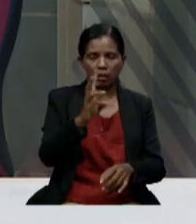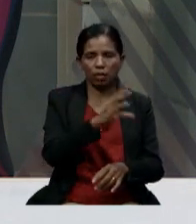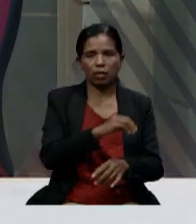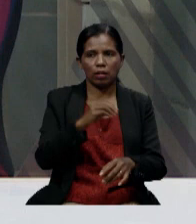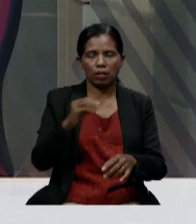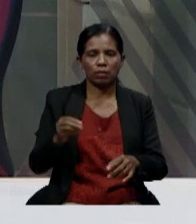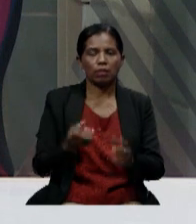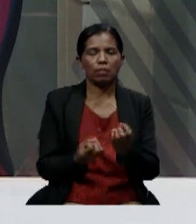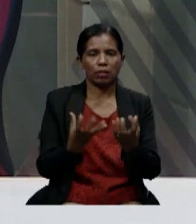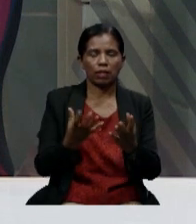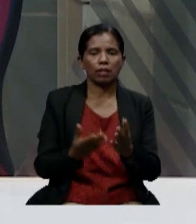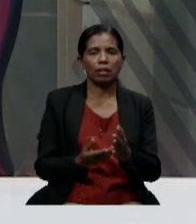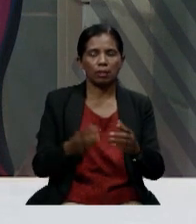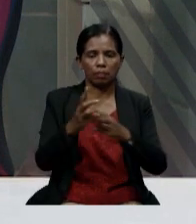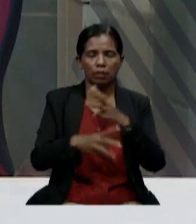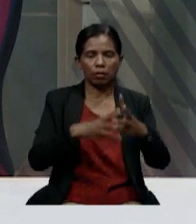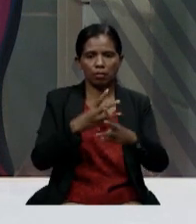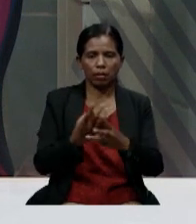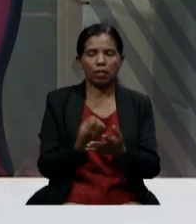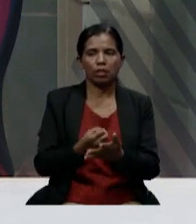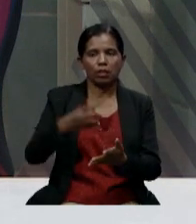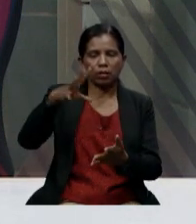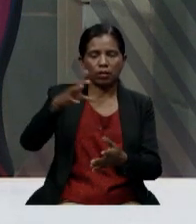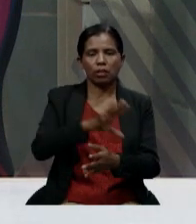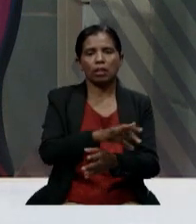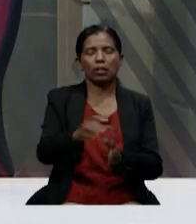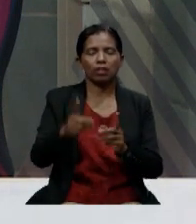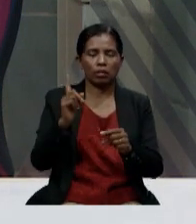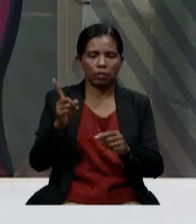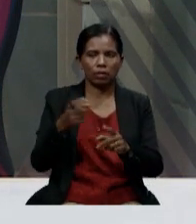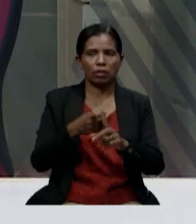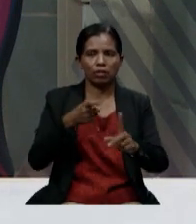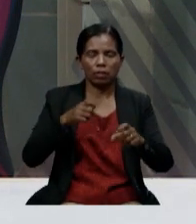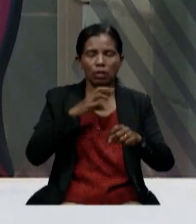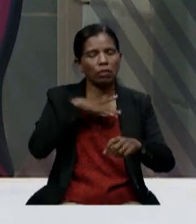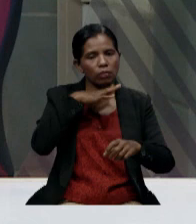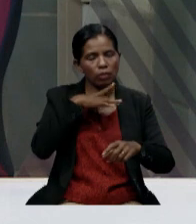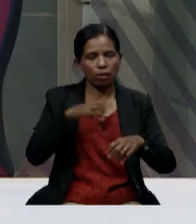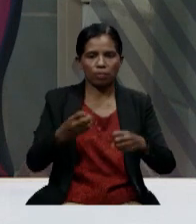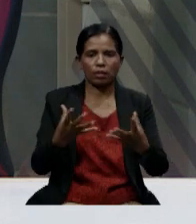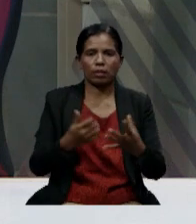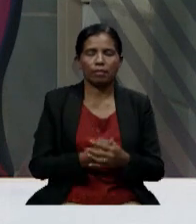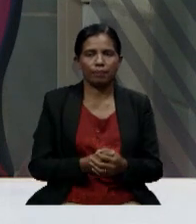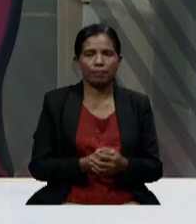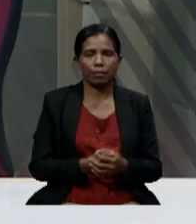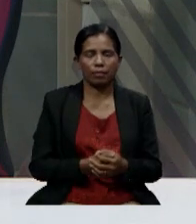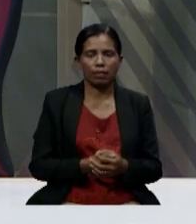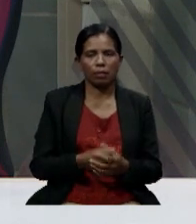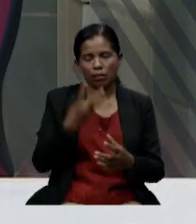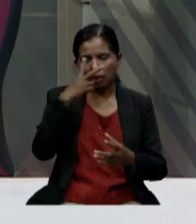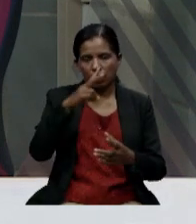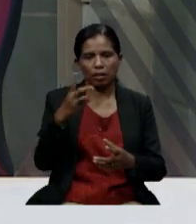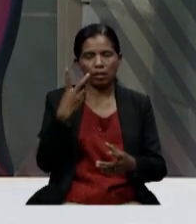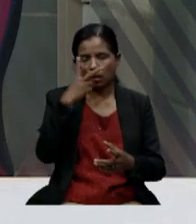as ia mundo mai be ricu so in dene heta ne mia sabot hu si lisu li liu plastico ato tene clian con abba assunto ne tu